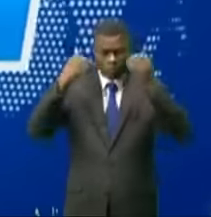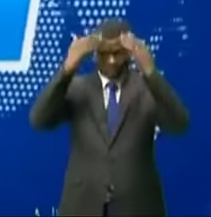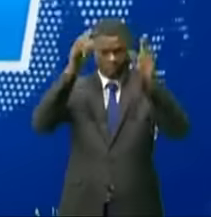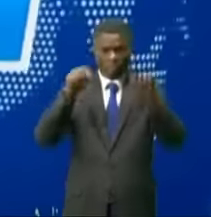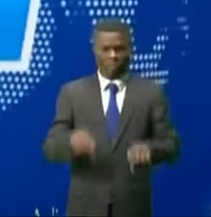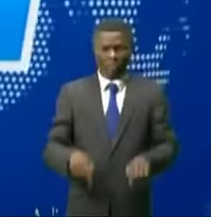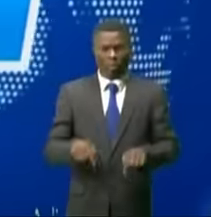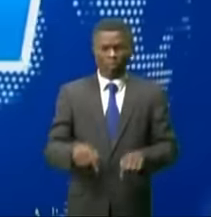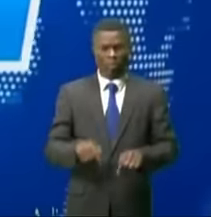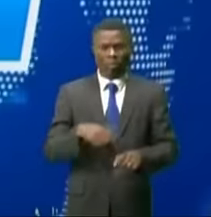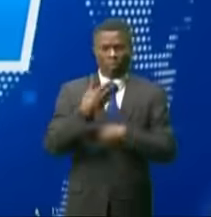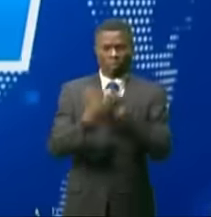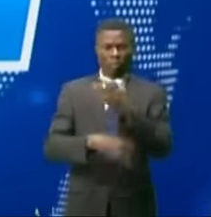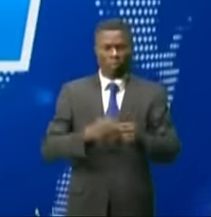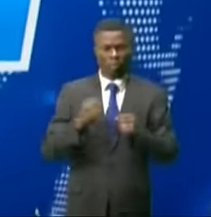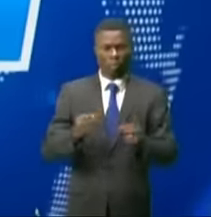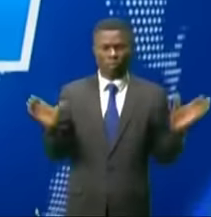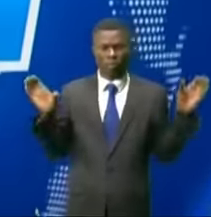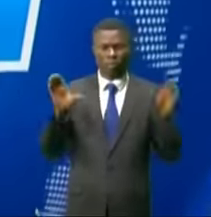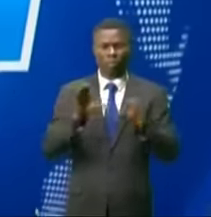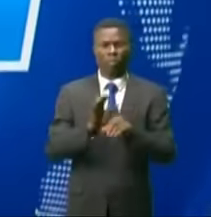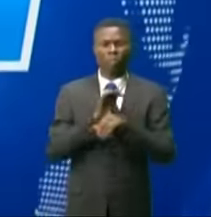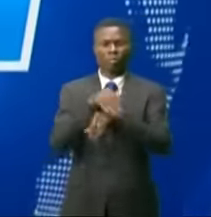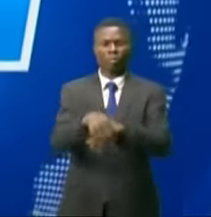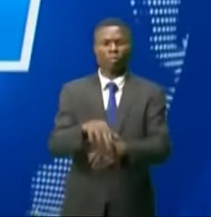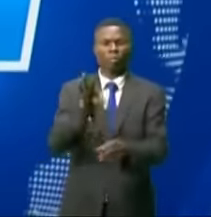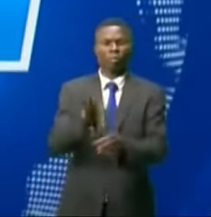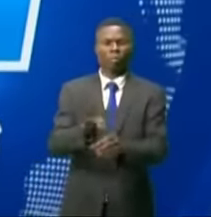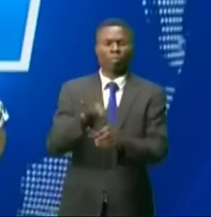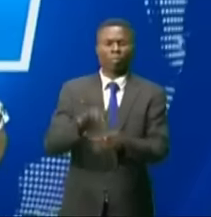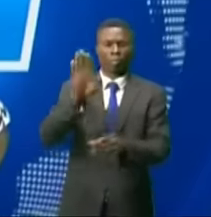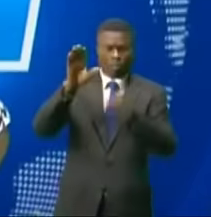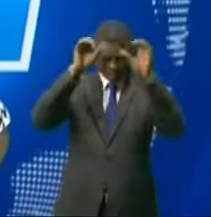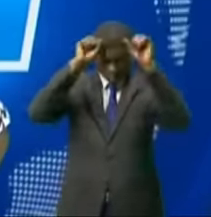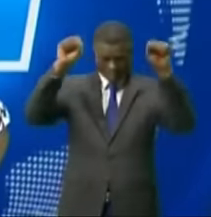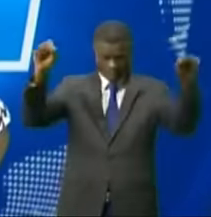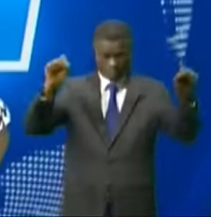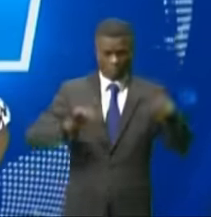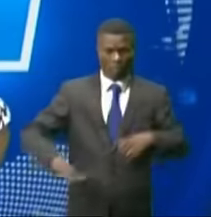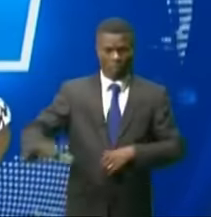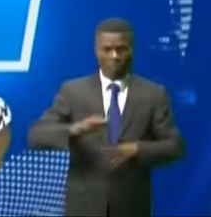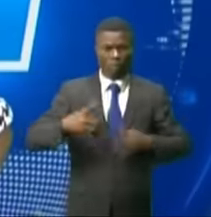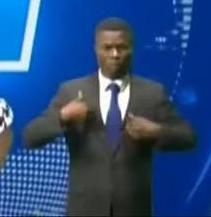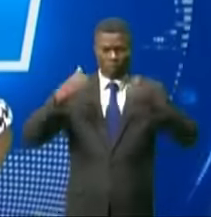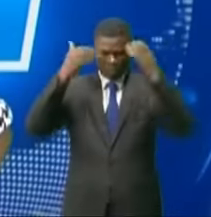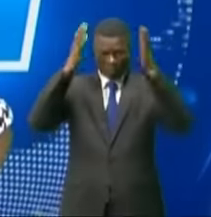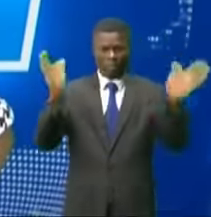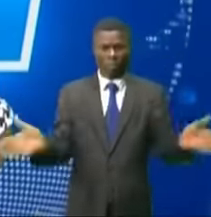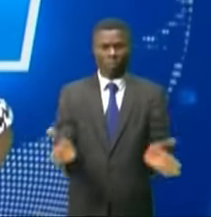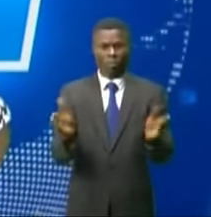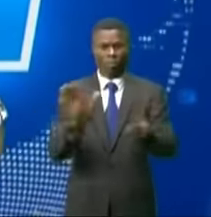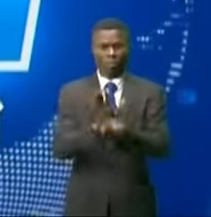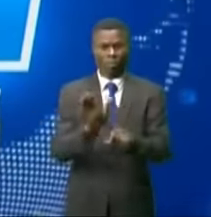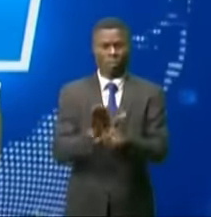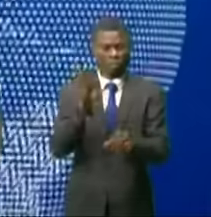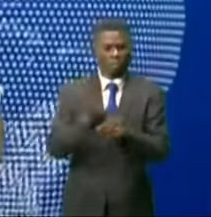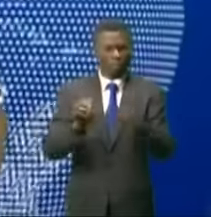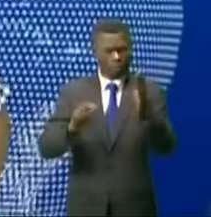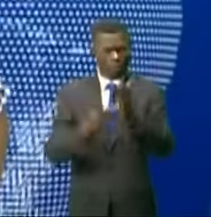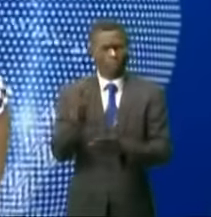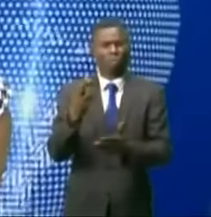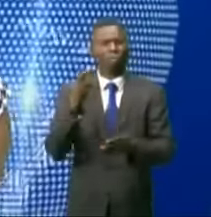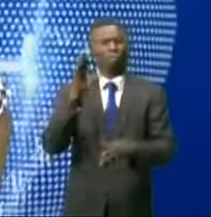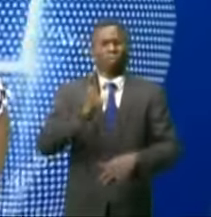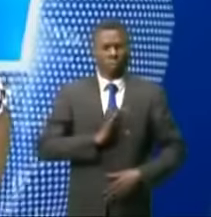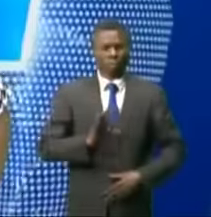RDC se mobilise déjà pour participer à l'élection de leur président. Ils encouragent ainsi la réélection de